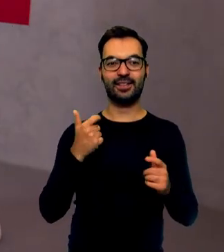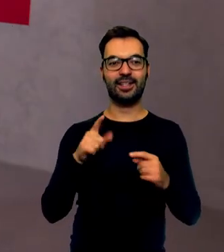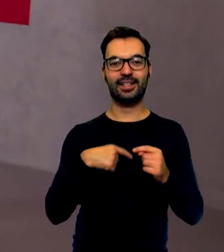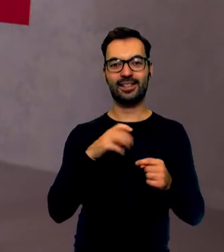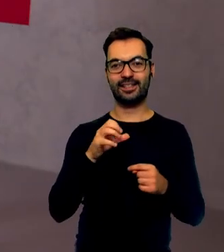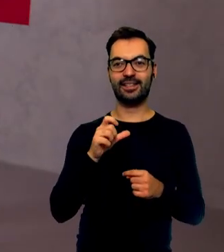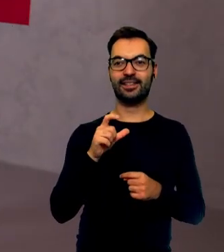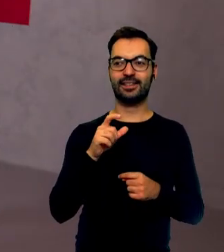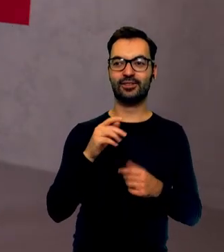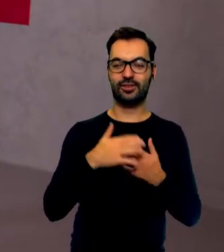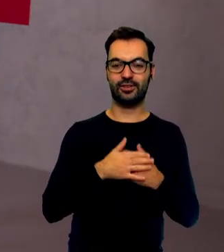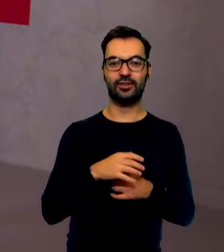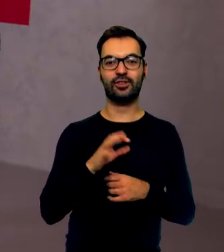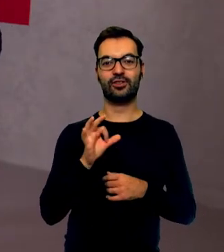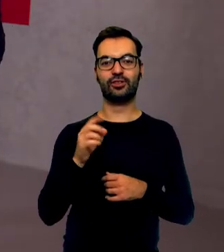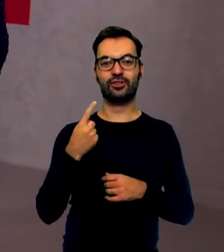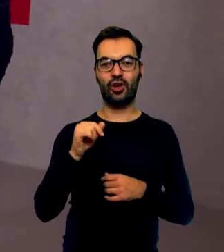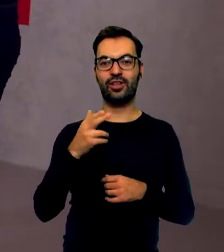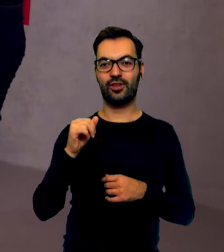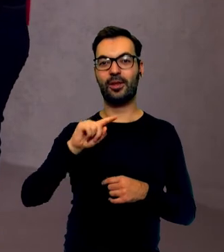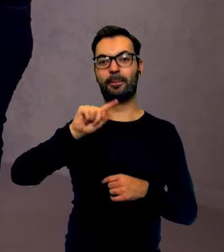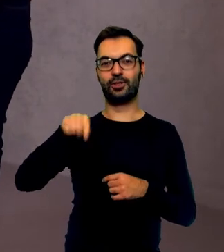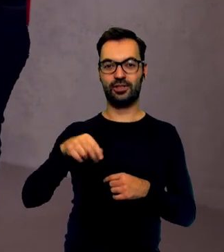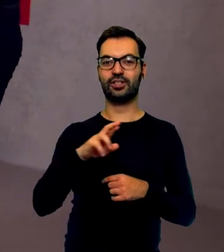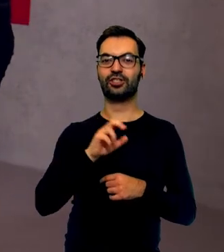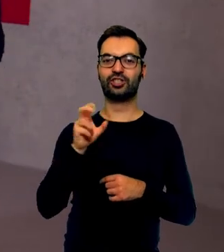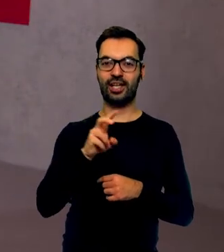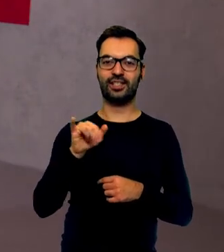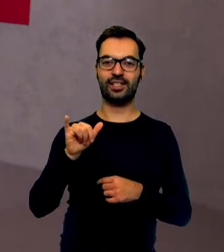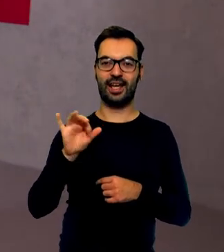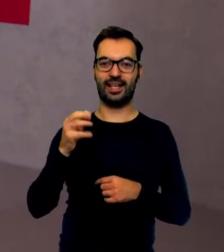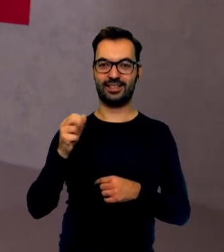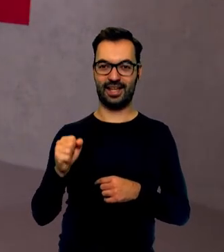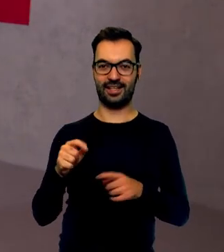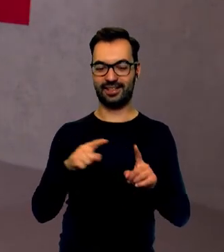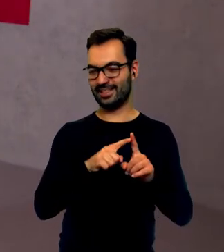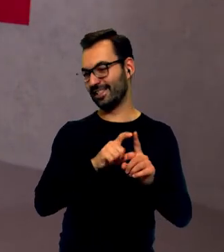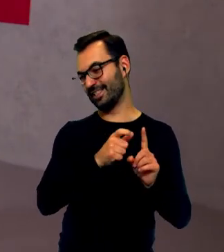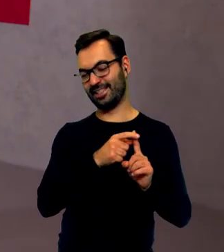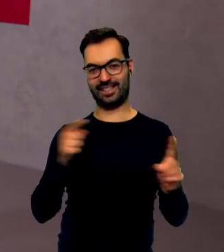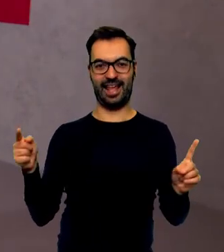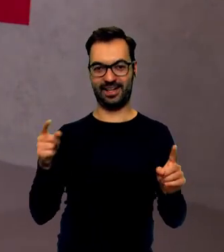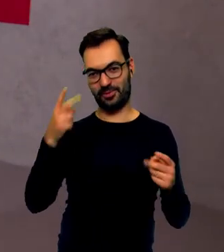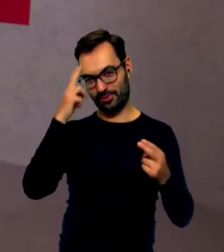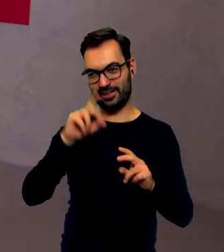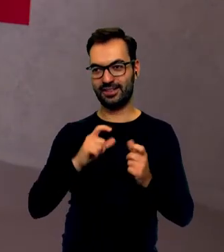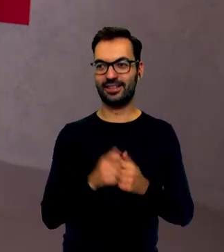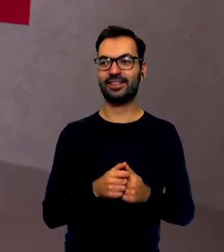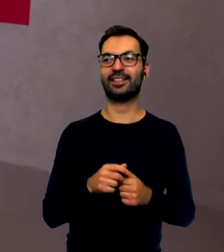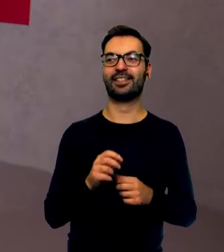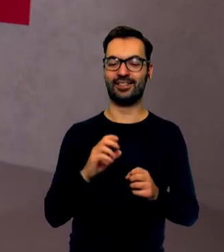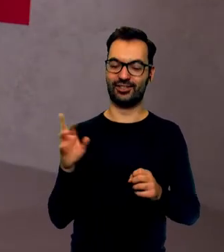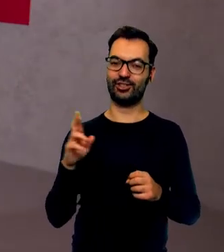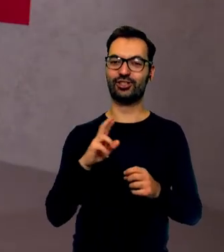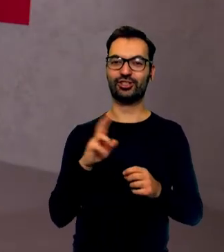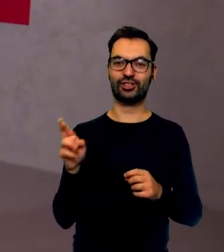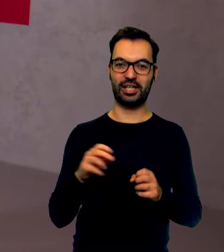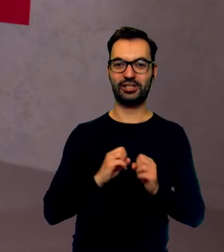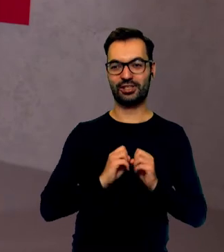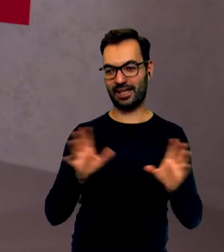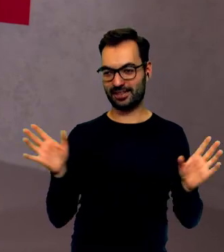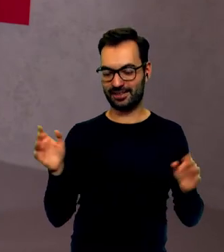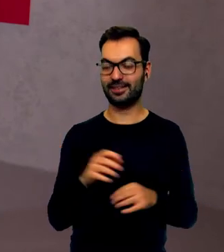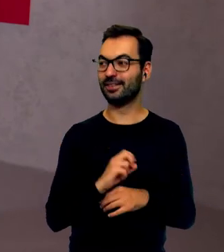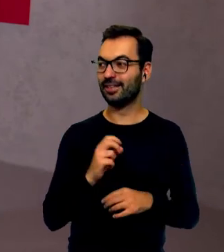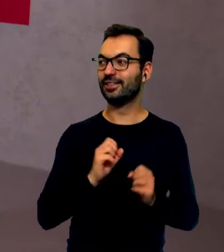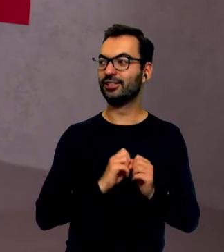napisała Cweta. Skąd inąd, przecinek, rzecz jasna, potraktowałabym to zdanie jako całość. Rzecz jasna też. No, powinienem był